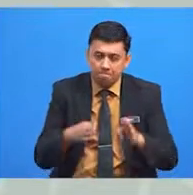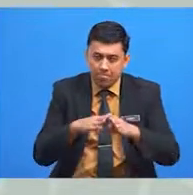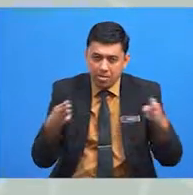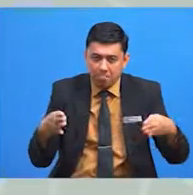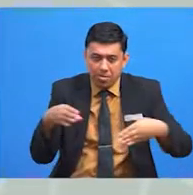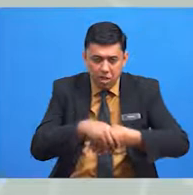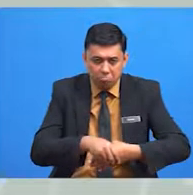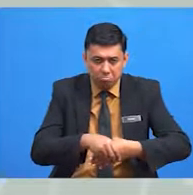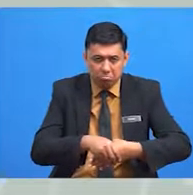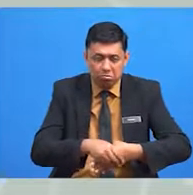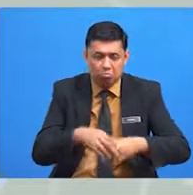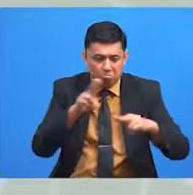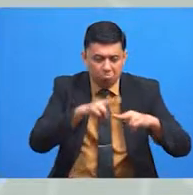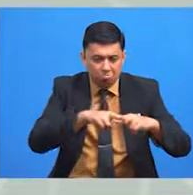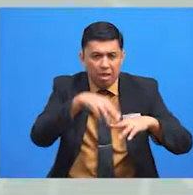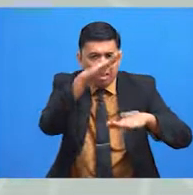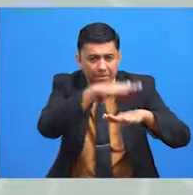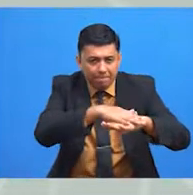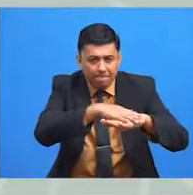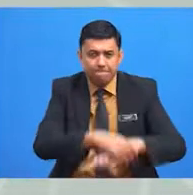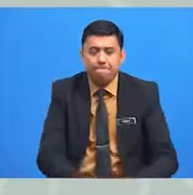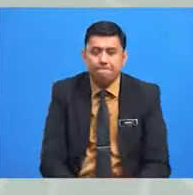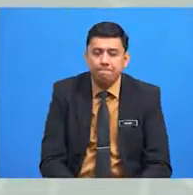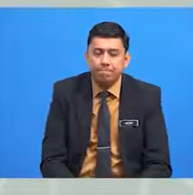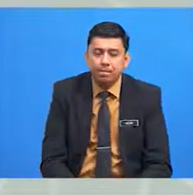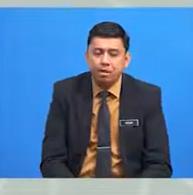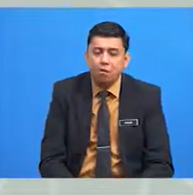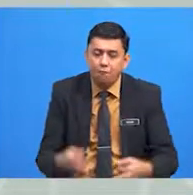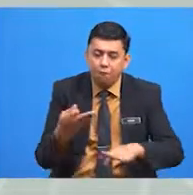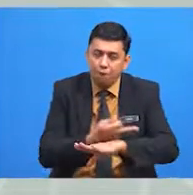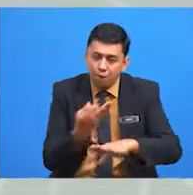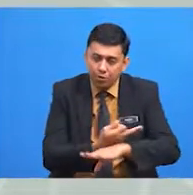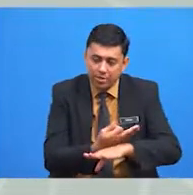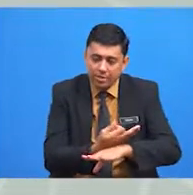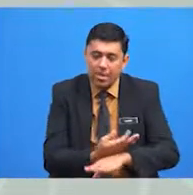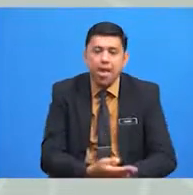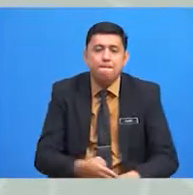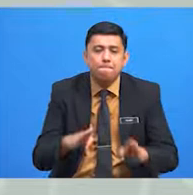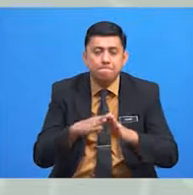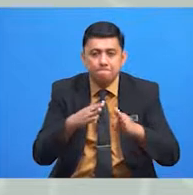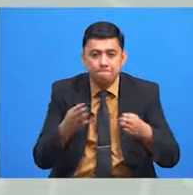berfungsi sebagai bahasa perantaraan, pentadbiran,